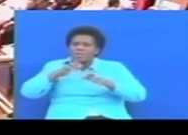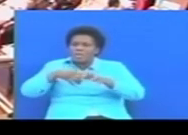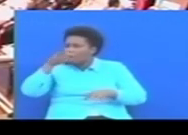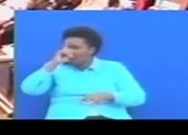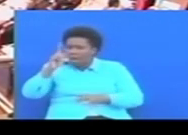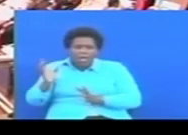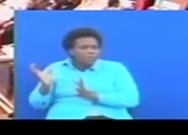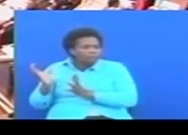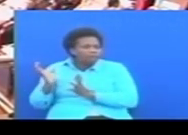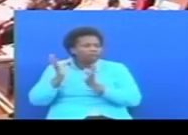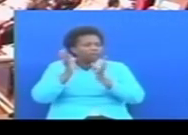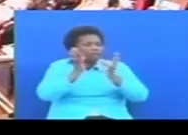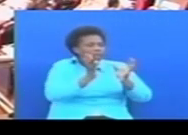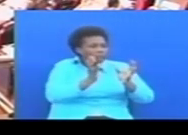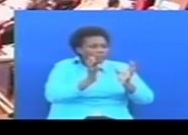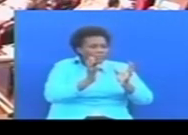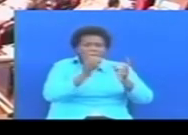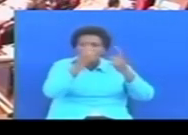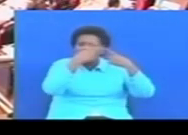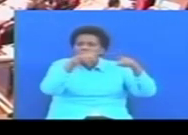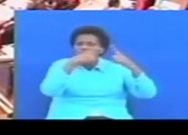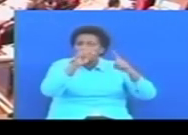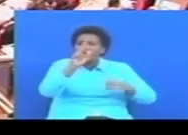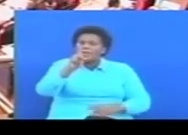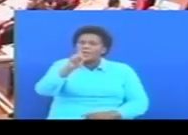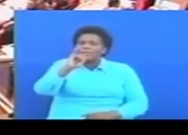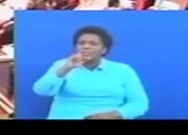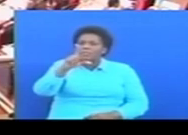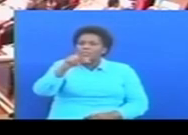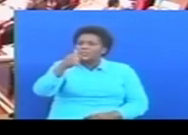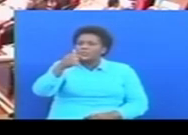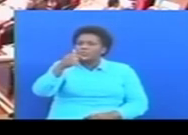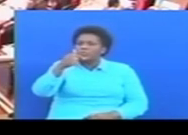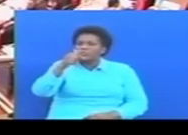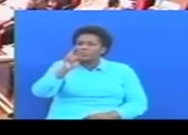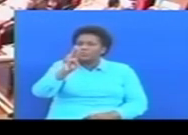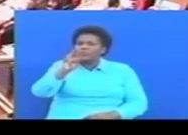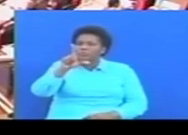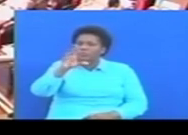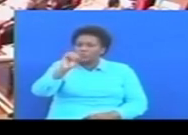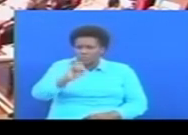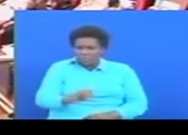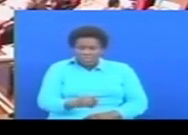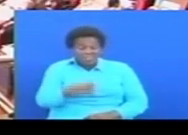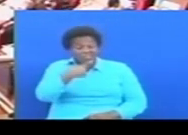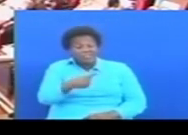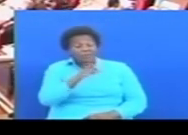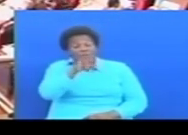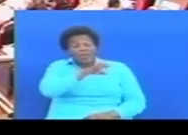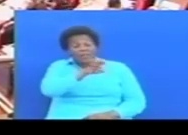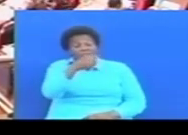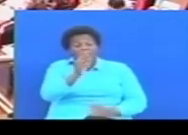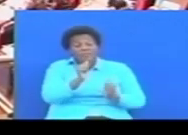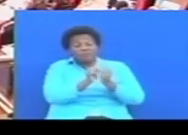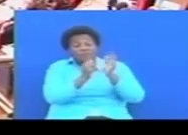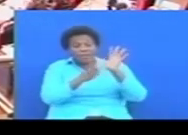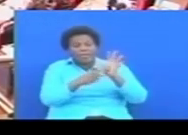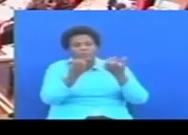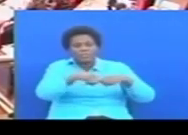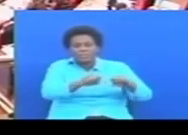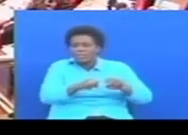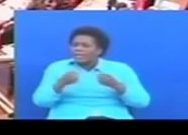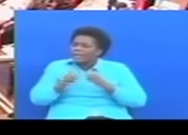licha ya serikali kuahidi kuwa itatekeleza mwezi Mei na Juni mwaka 2018. Je, ni lini serikali itaitekeleza ahadi hiyo?